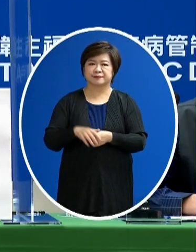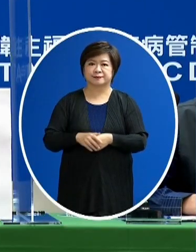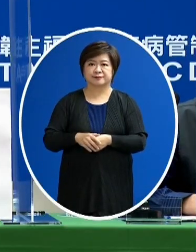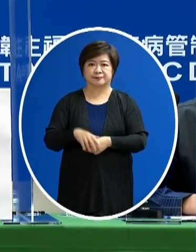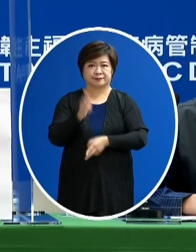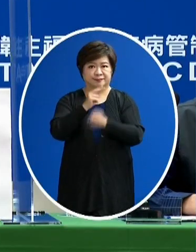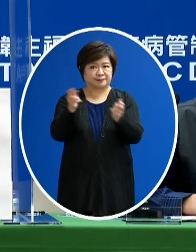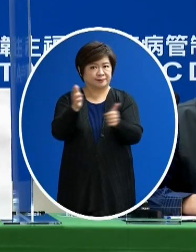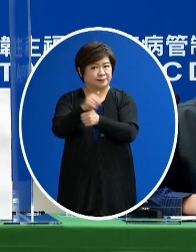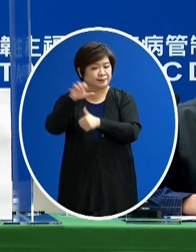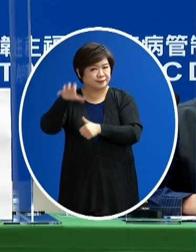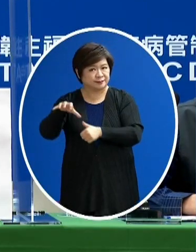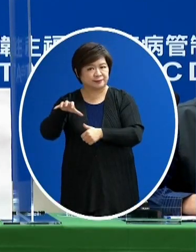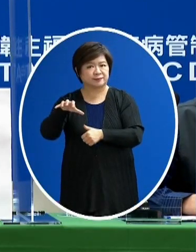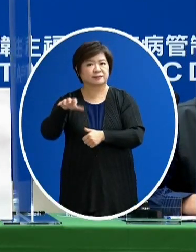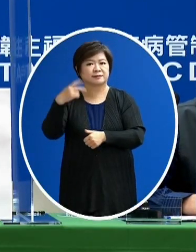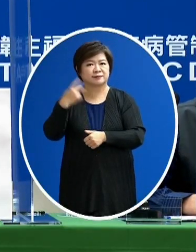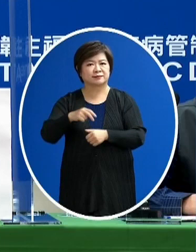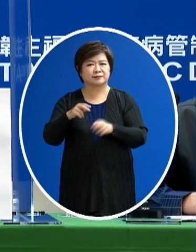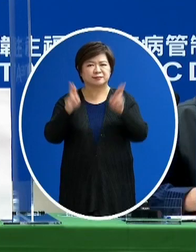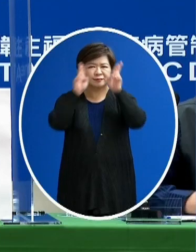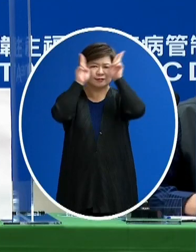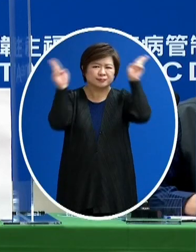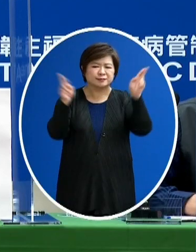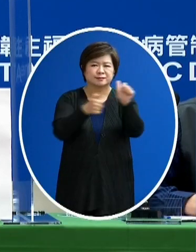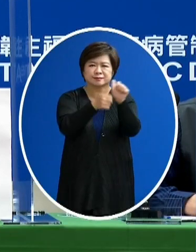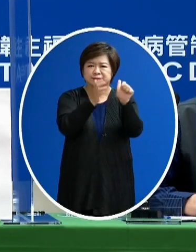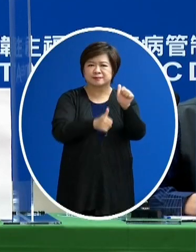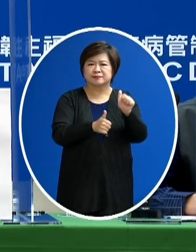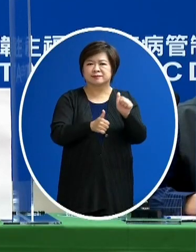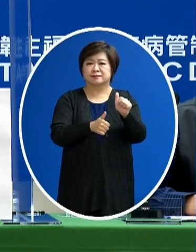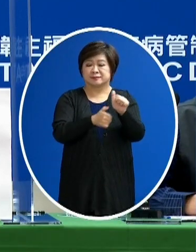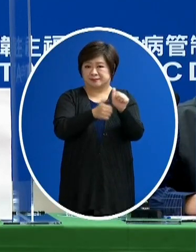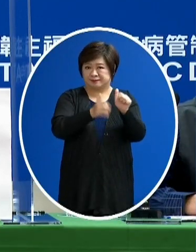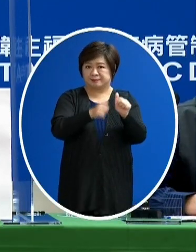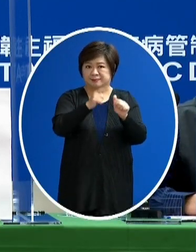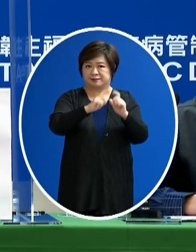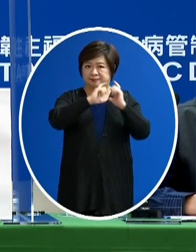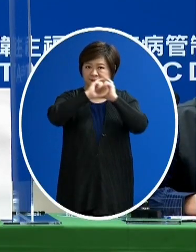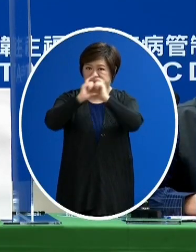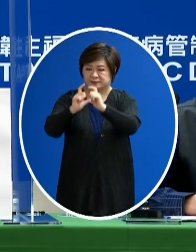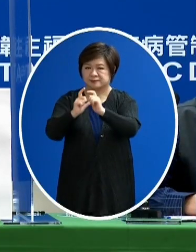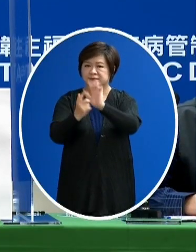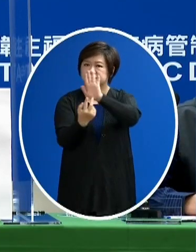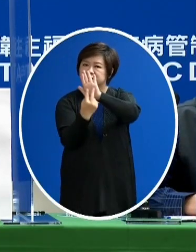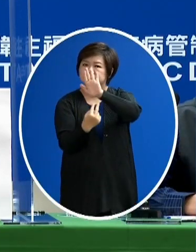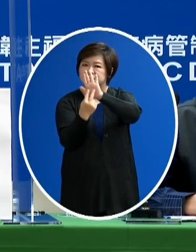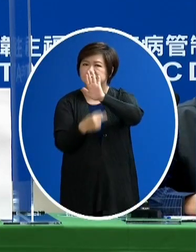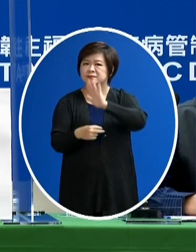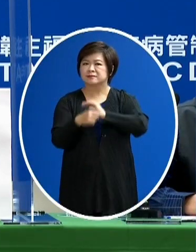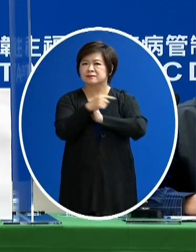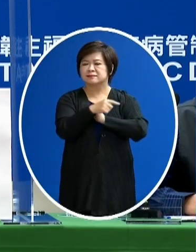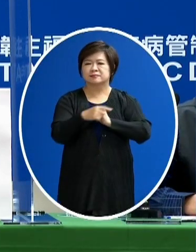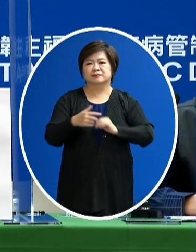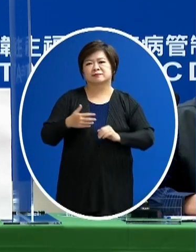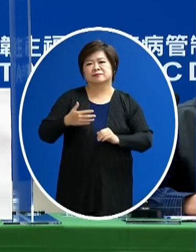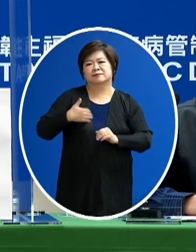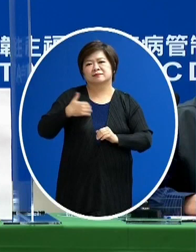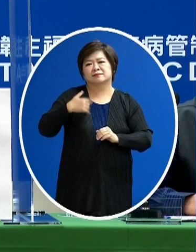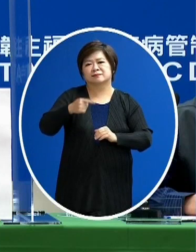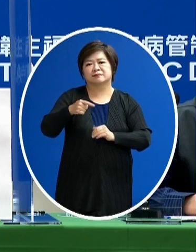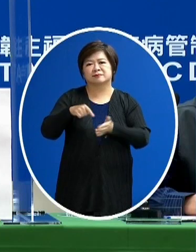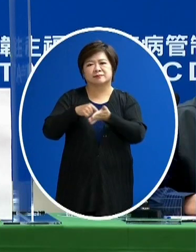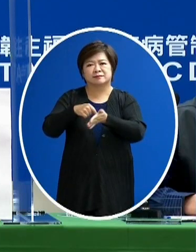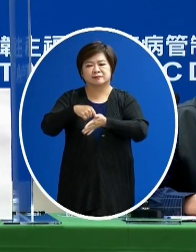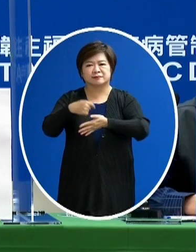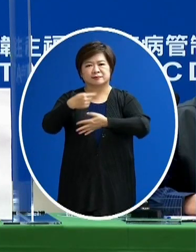更大的谎。如果从去年开始就有厂商来申请，而且还听说是申请同一个厂牌，韩国这个